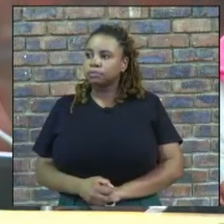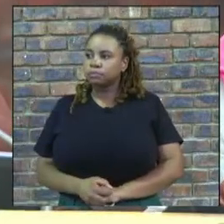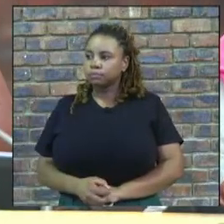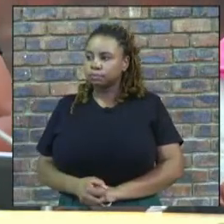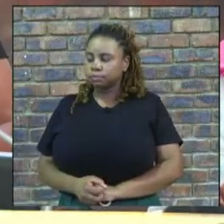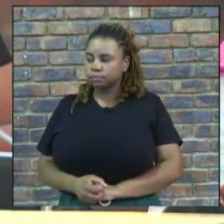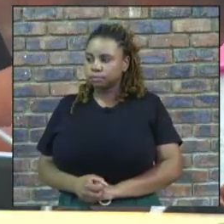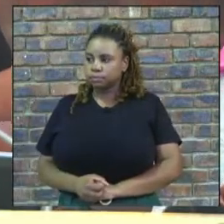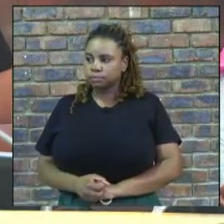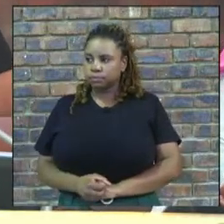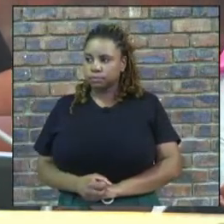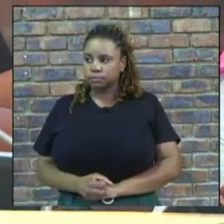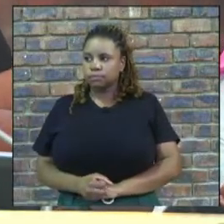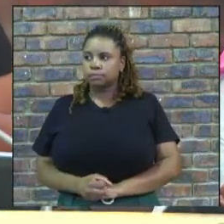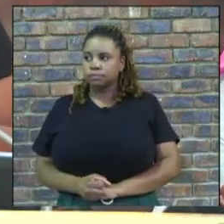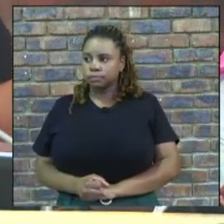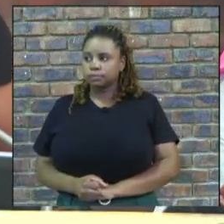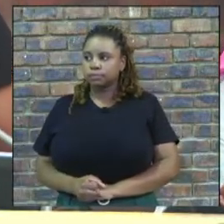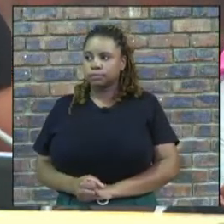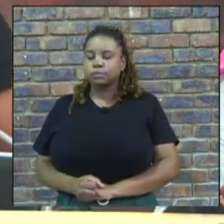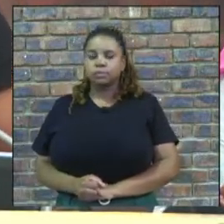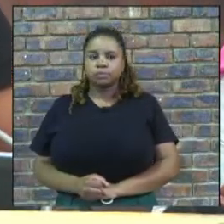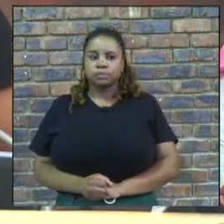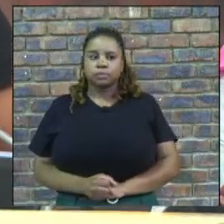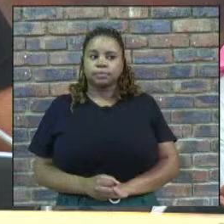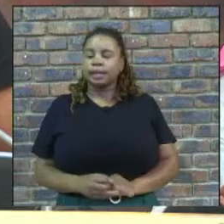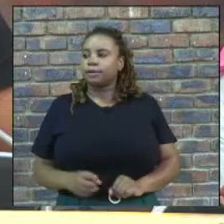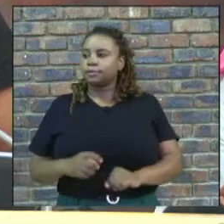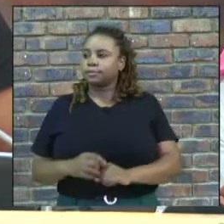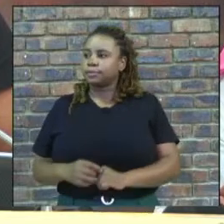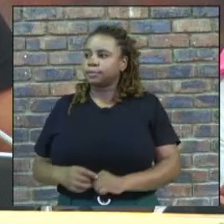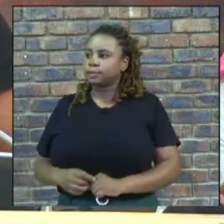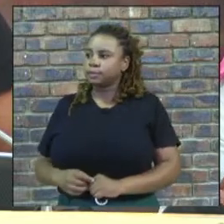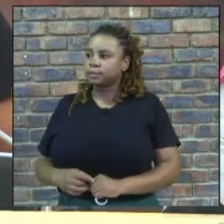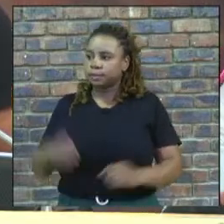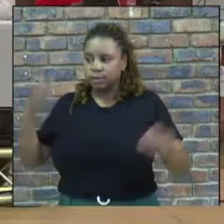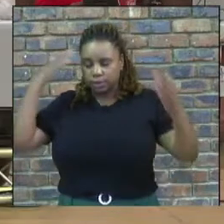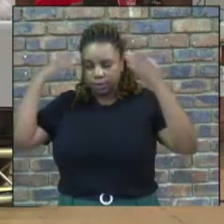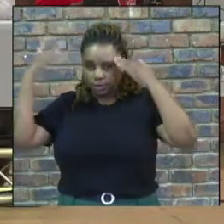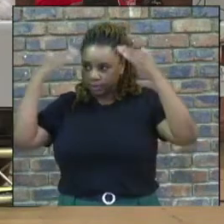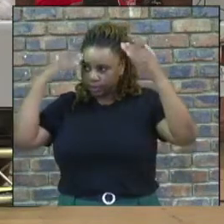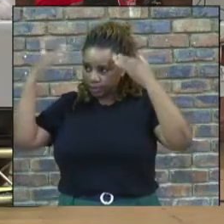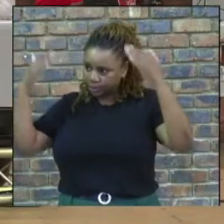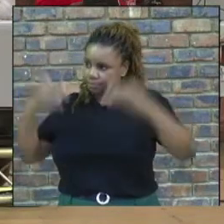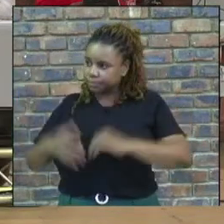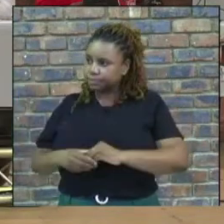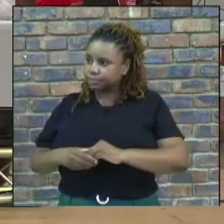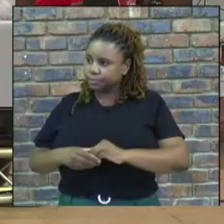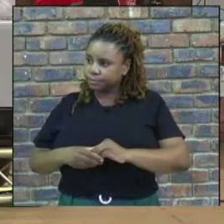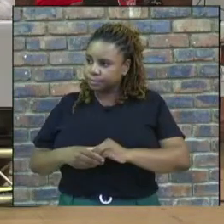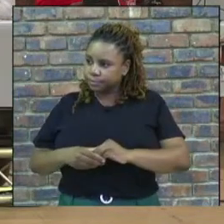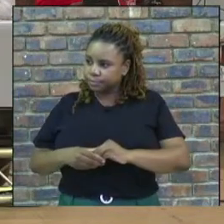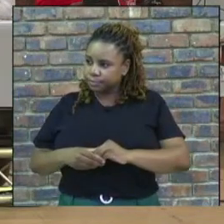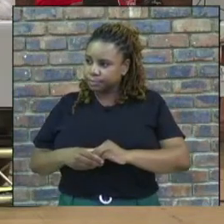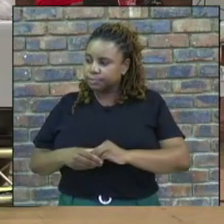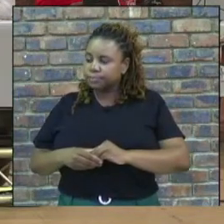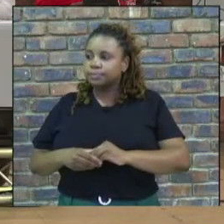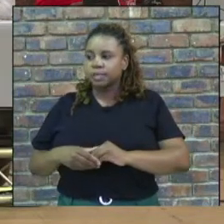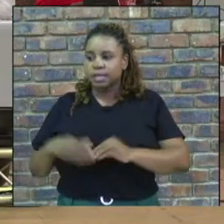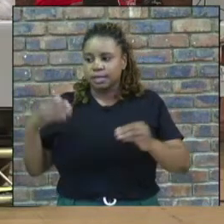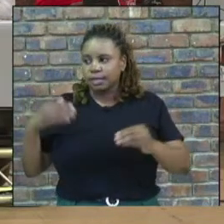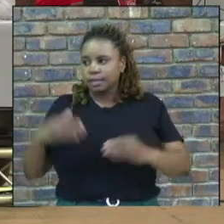You are doing well on time. You are managing time well. Ngibulise bonke be legislation ne